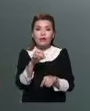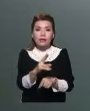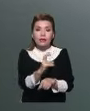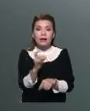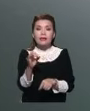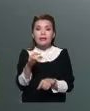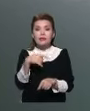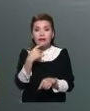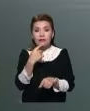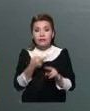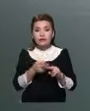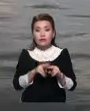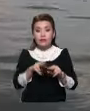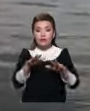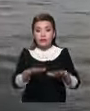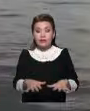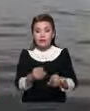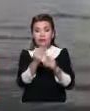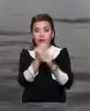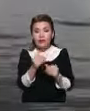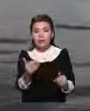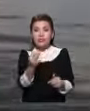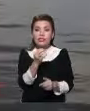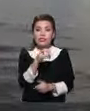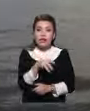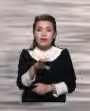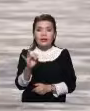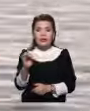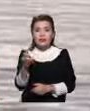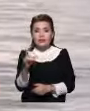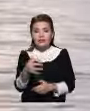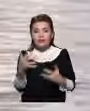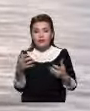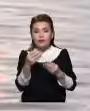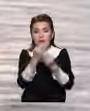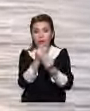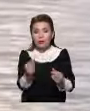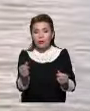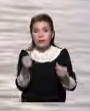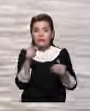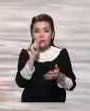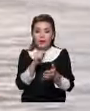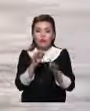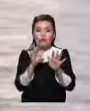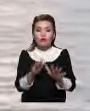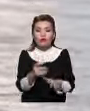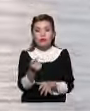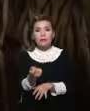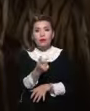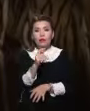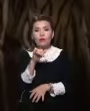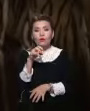По его словам, из этих мест исчезли джейраны и газели, а из сотен видов водоплавающих птиц остались, пожалуй, только